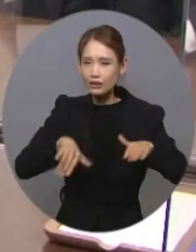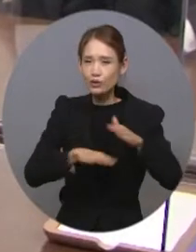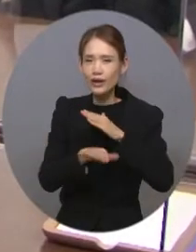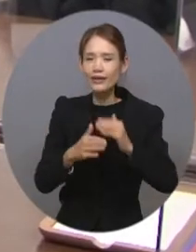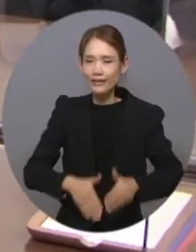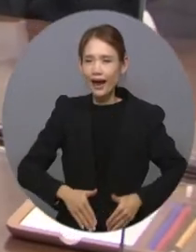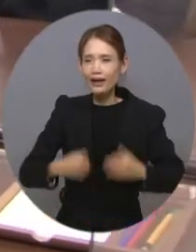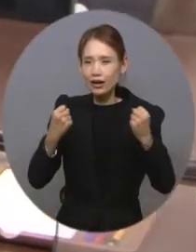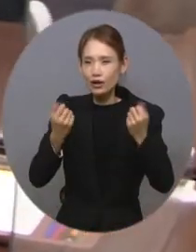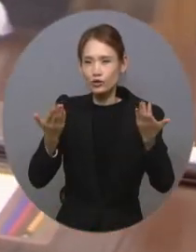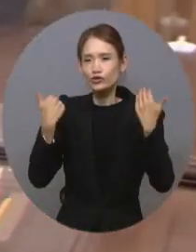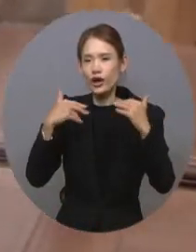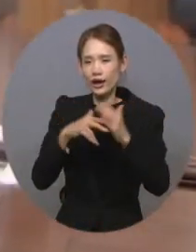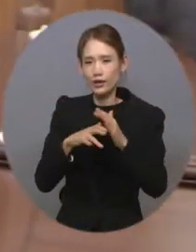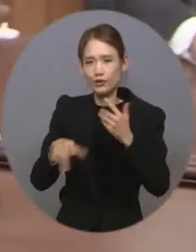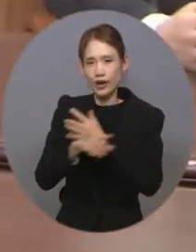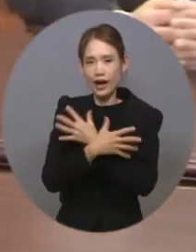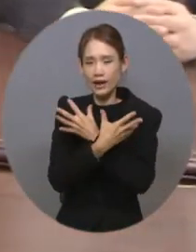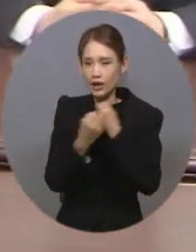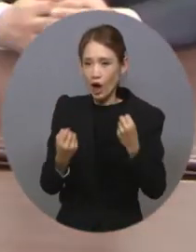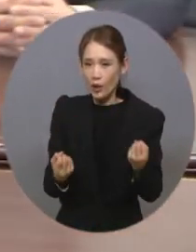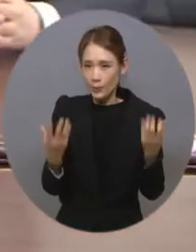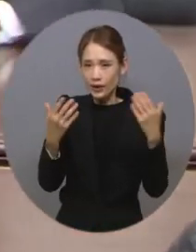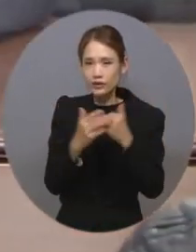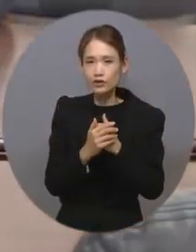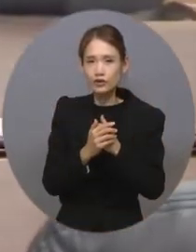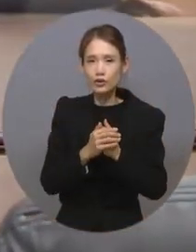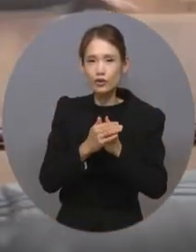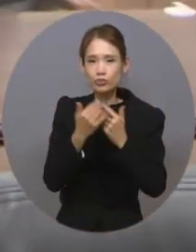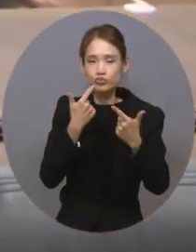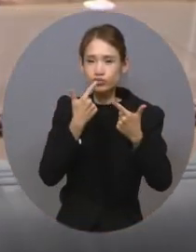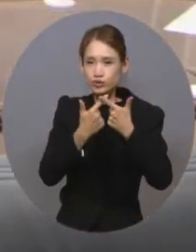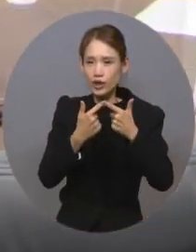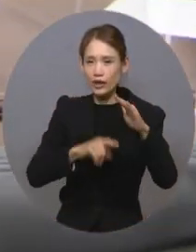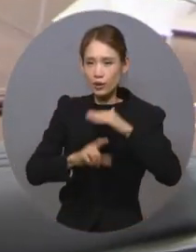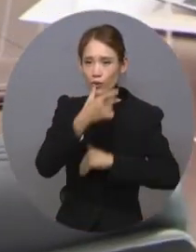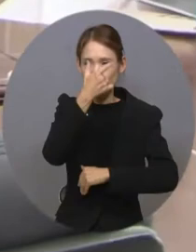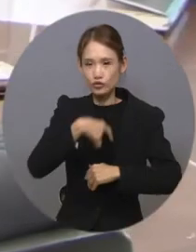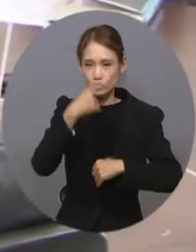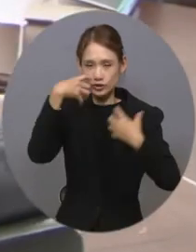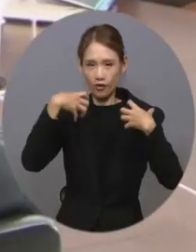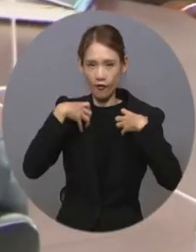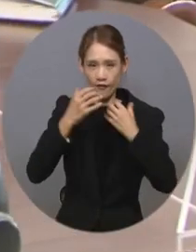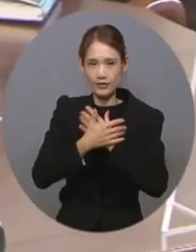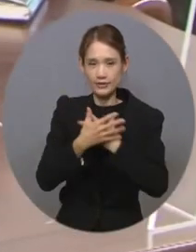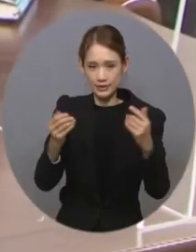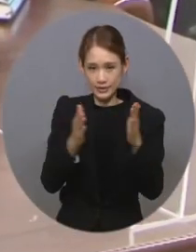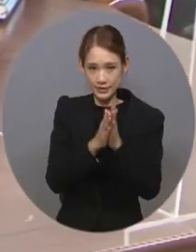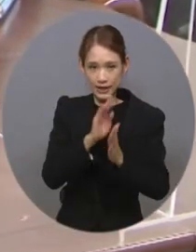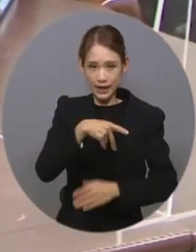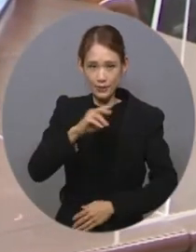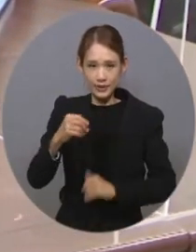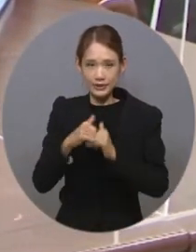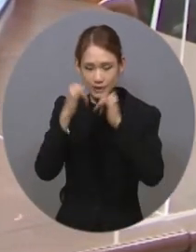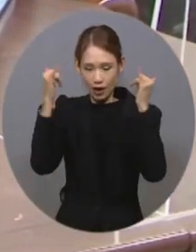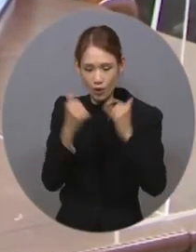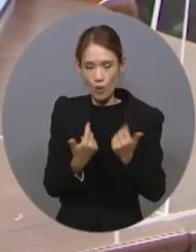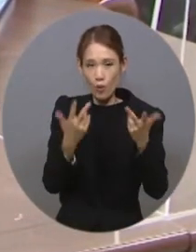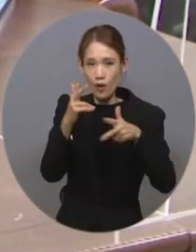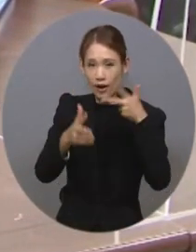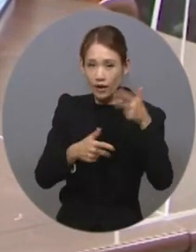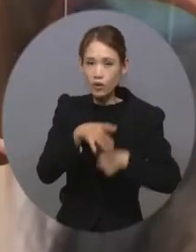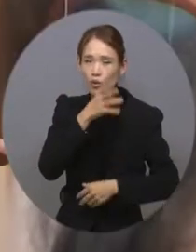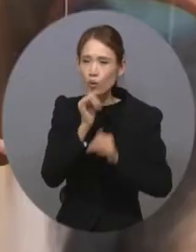사업 후원 협약식을 지난 20일 부산 동구청 에서 진행되었습니다 kmi 사회공헌 사업단은 고정 및